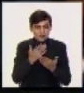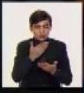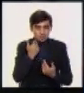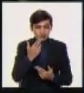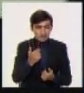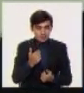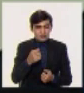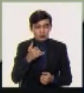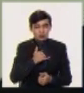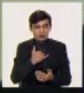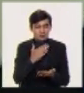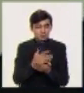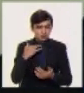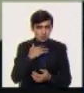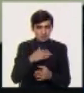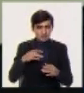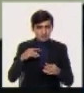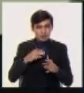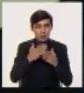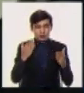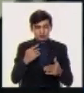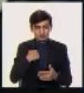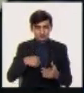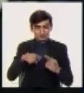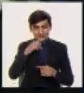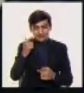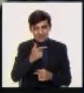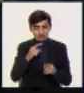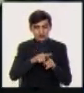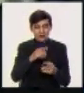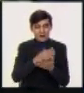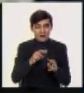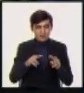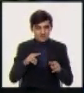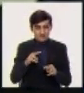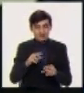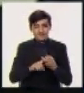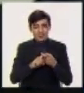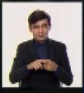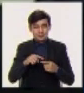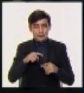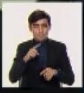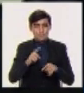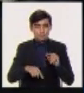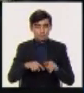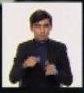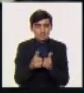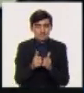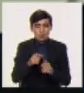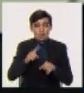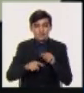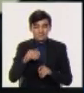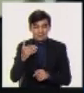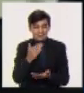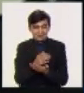у нас большинство наших сограждан пользуются такими услугами, как связи близких родственников или связь влиятельных